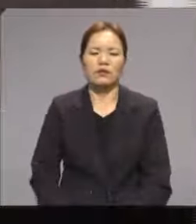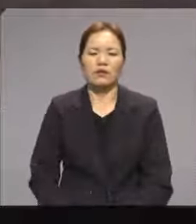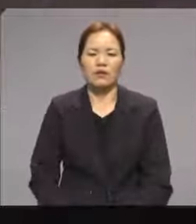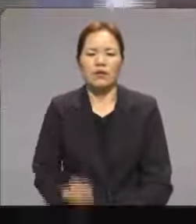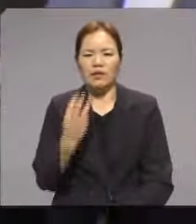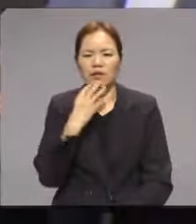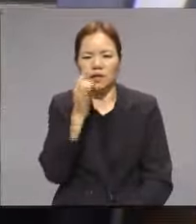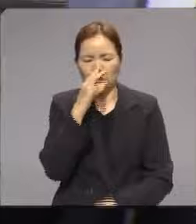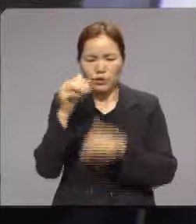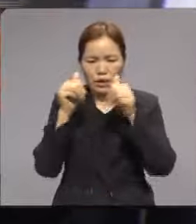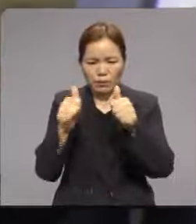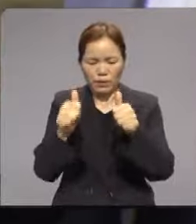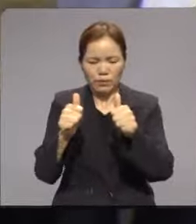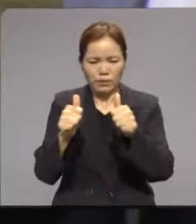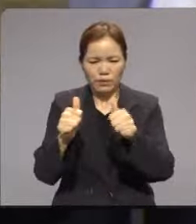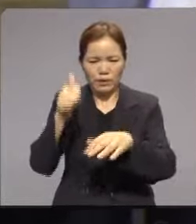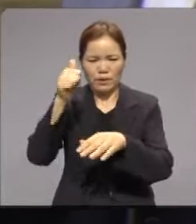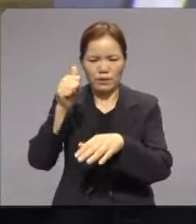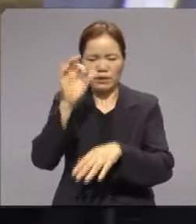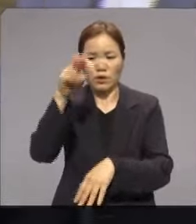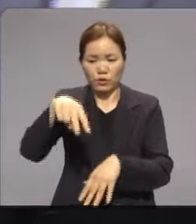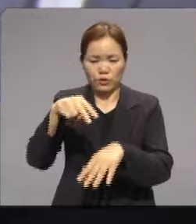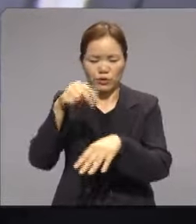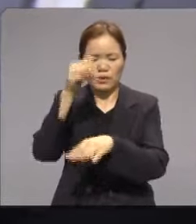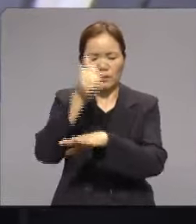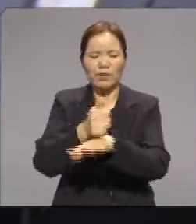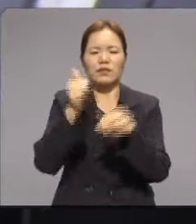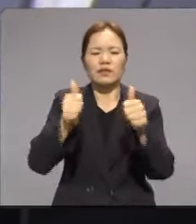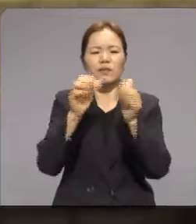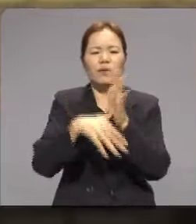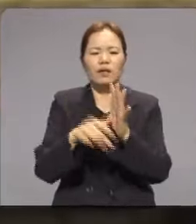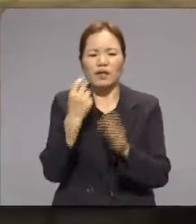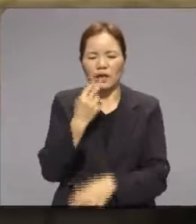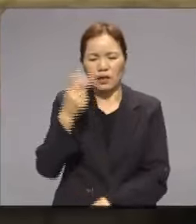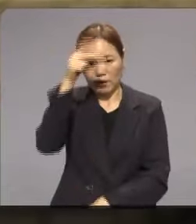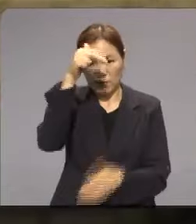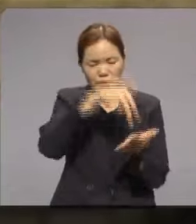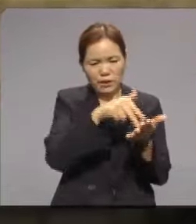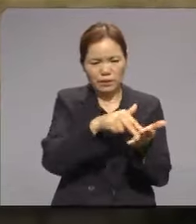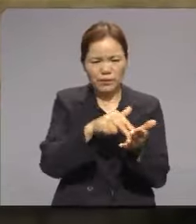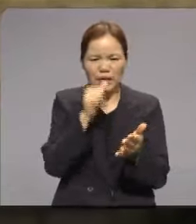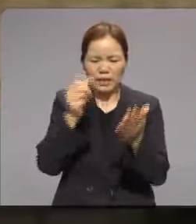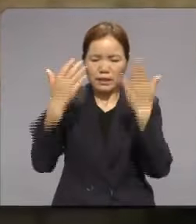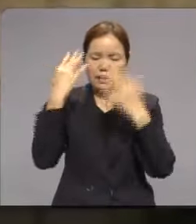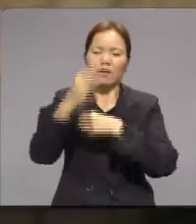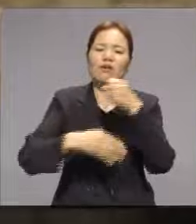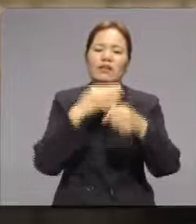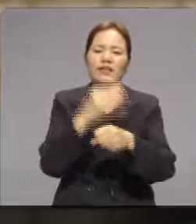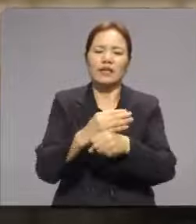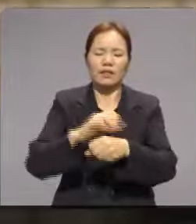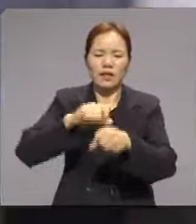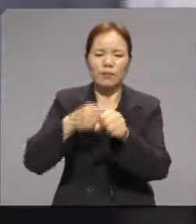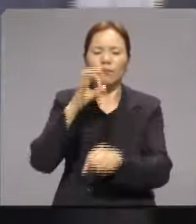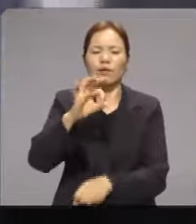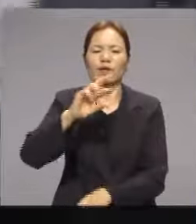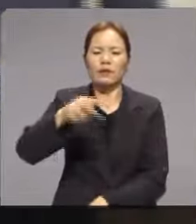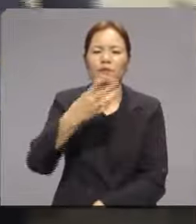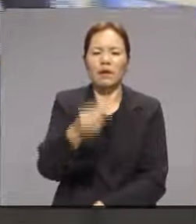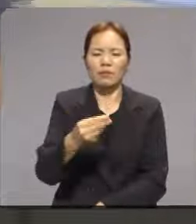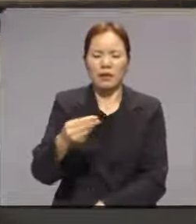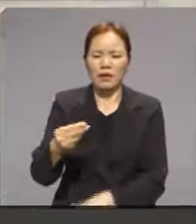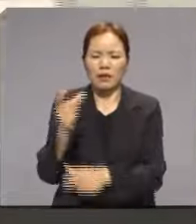심리로 열린 유 씨의 결심 공판에서 검찰은 징역 4년에 벌금 200만 원, 추징금 154만